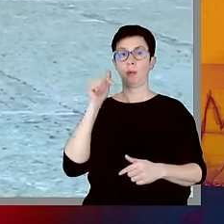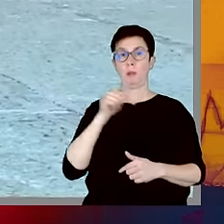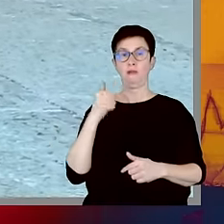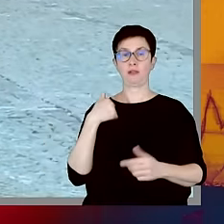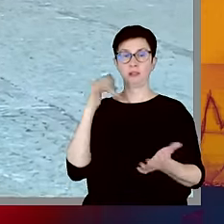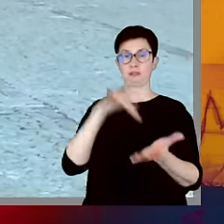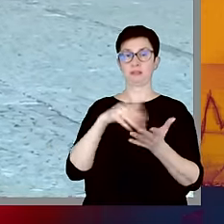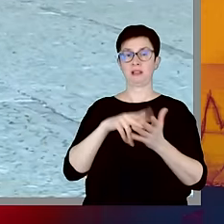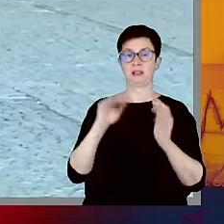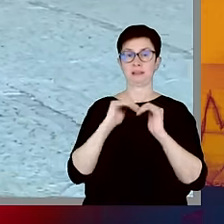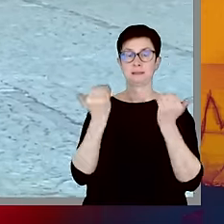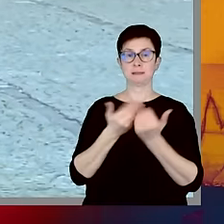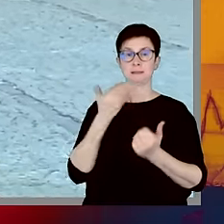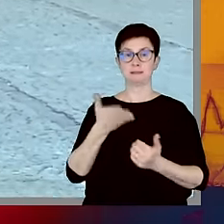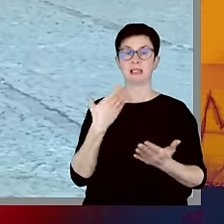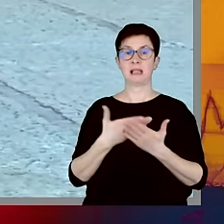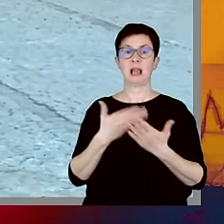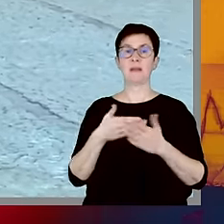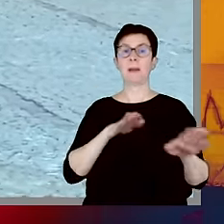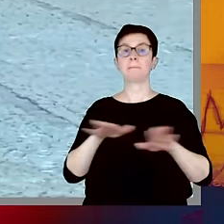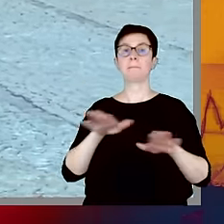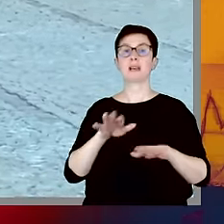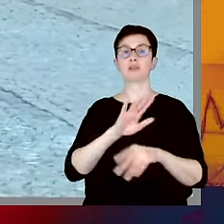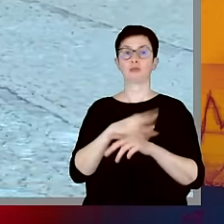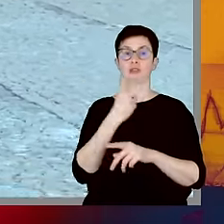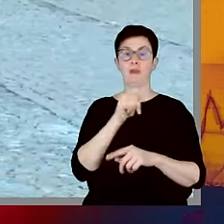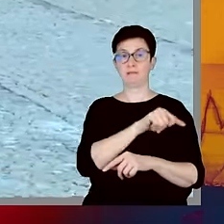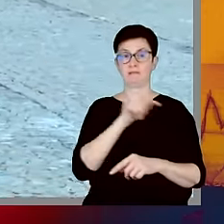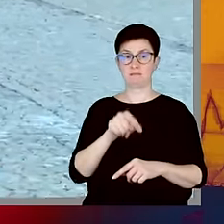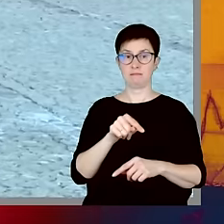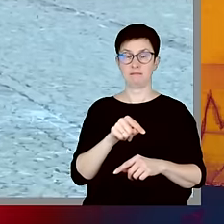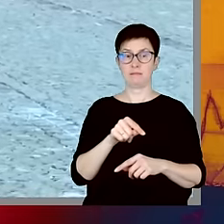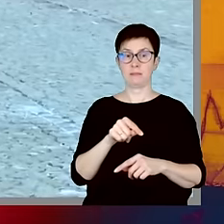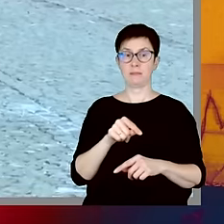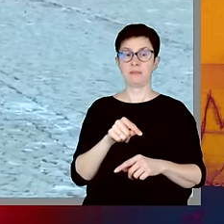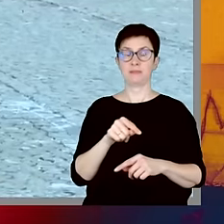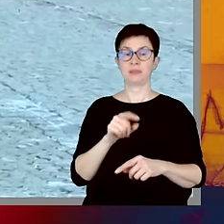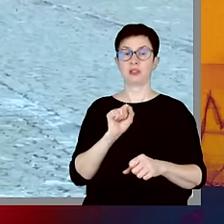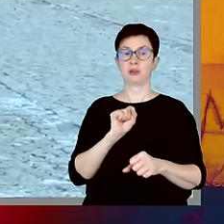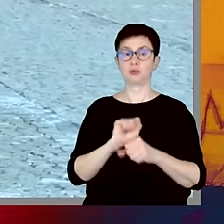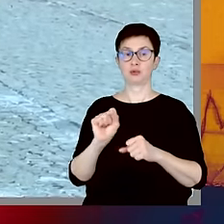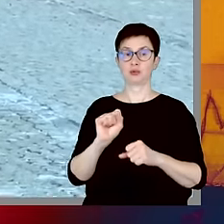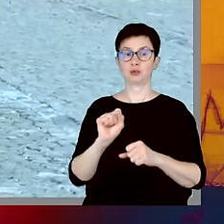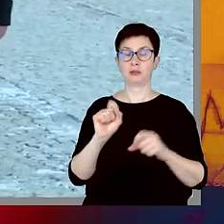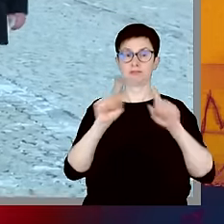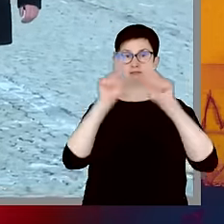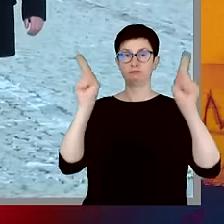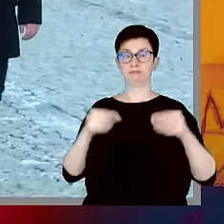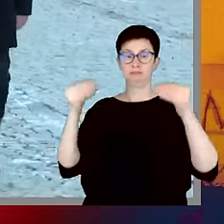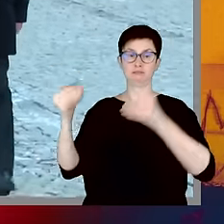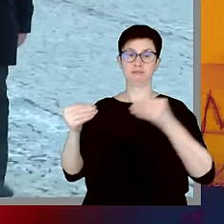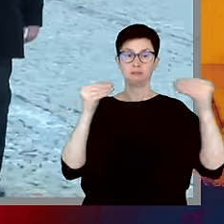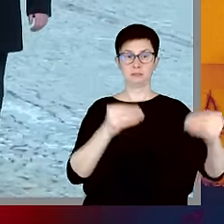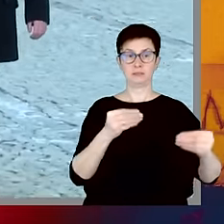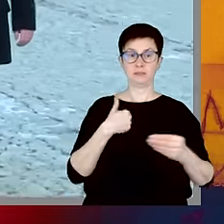Sejmu. Dlatego w miejscach, na miejscach, na których siedzą nasi koledzy, są nasze transparenty, żeby